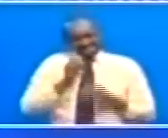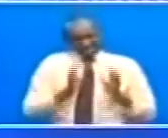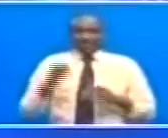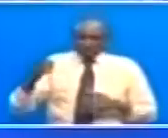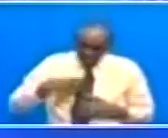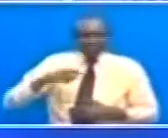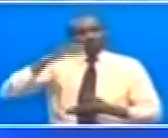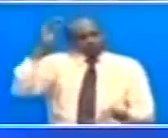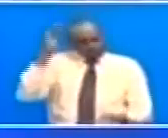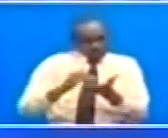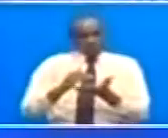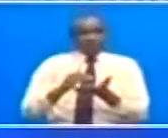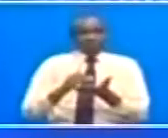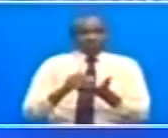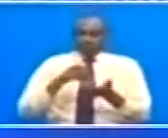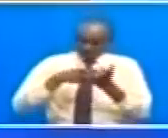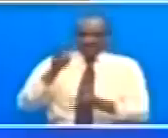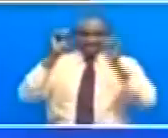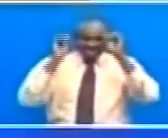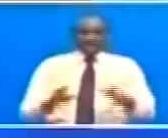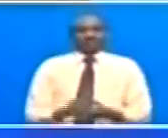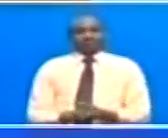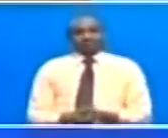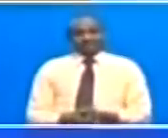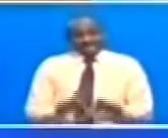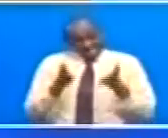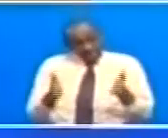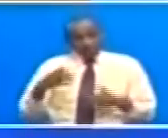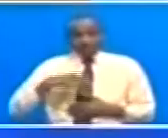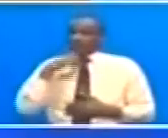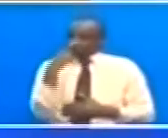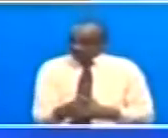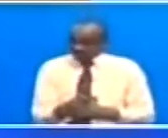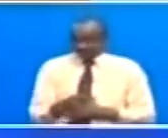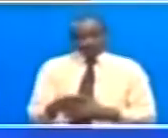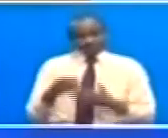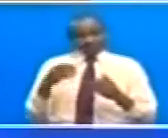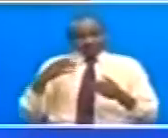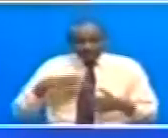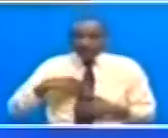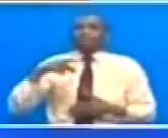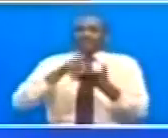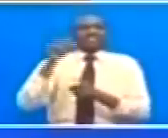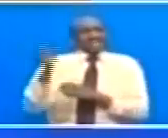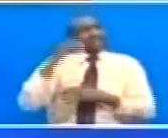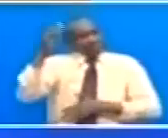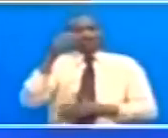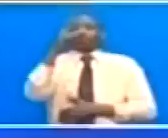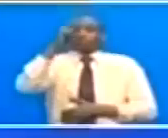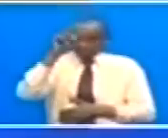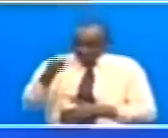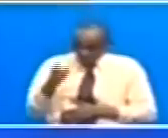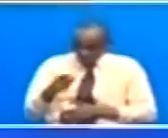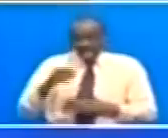mishahara, pesa ipatikane ya kulipa walimu. Kinachozozaniwa ni kuwa mshahara mkubwa zaidi ni takriban milioni 2, mshahara wa chini